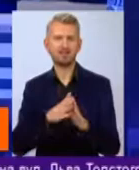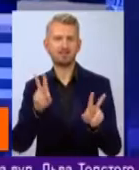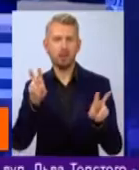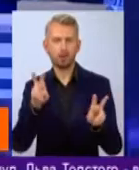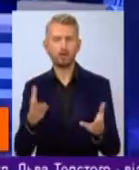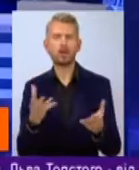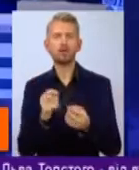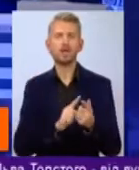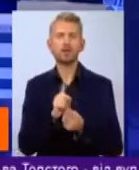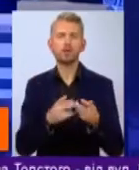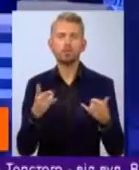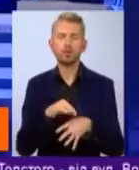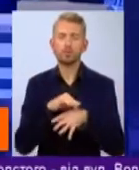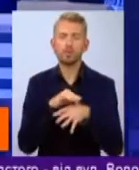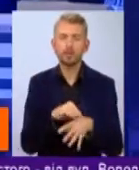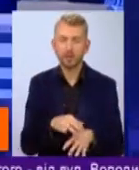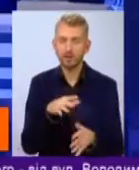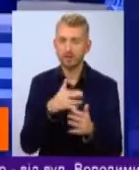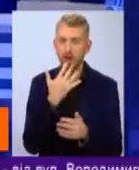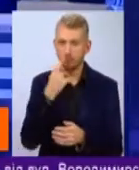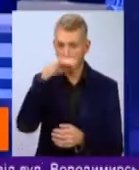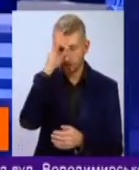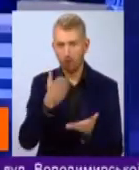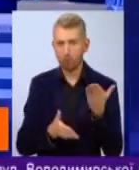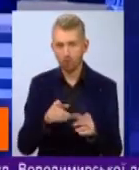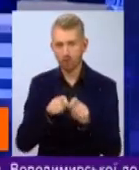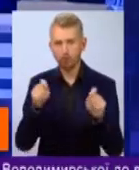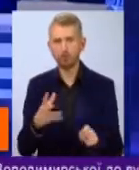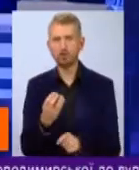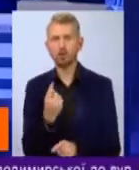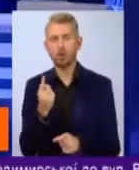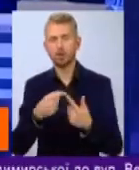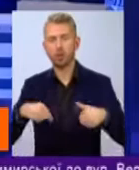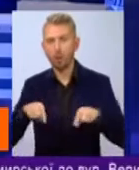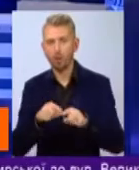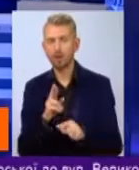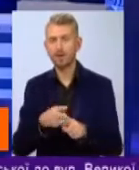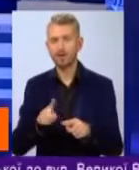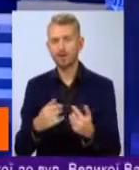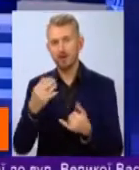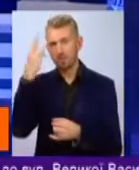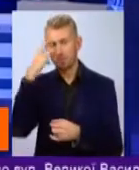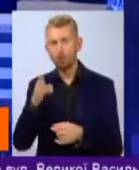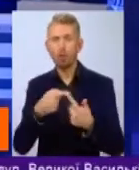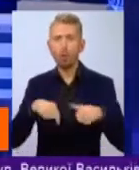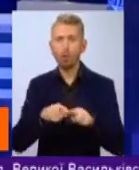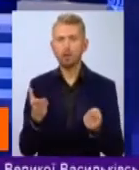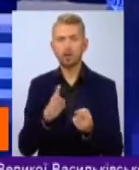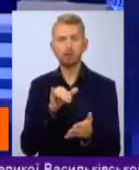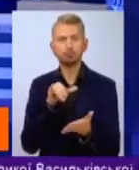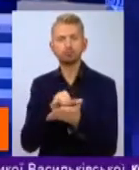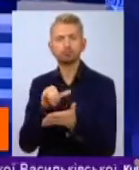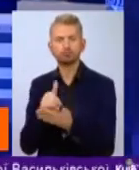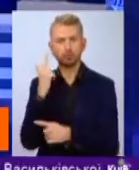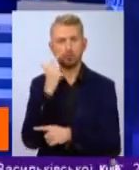ще реформи потрібно провести у Нацполіції? Чи може створити ще один орган, як це зараз модно? Орган, який поставить